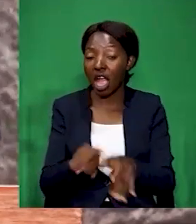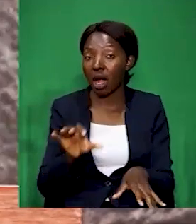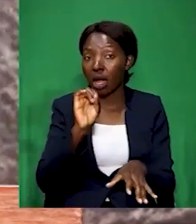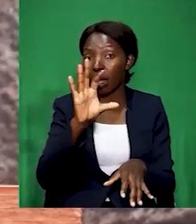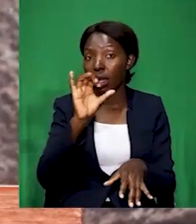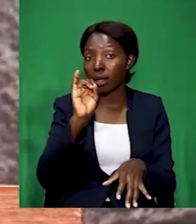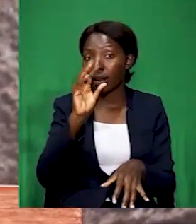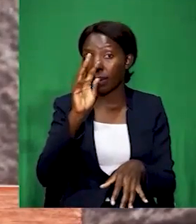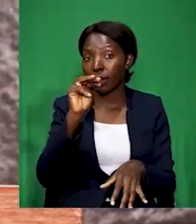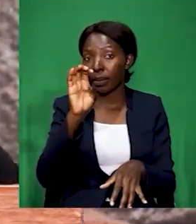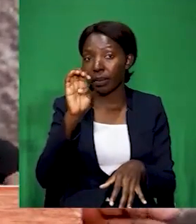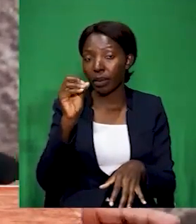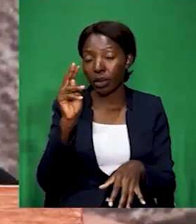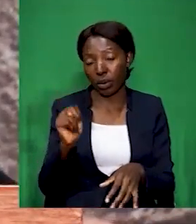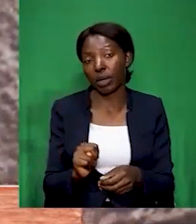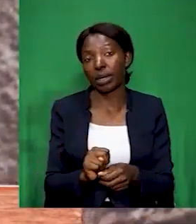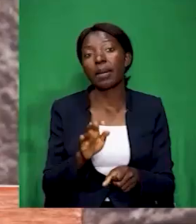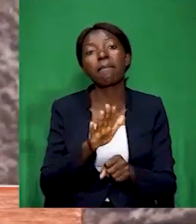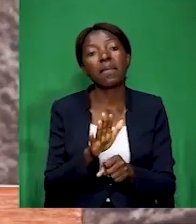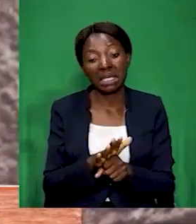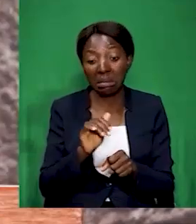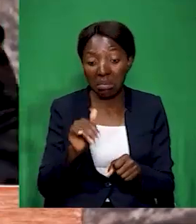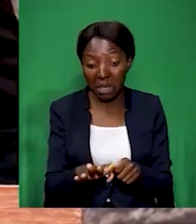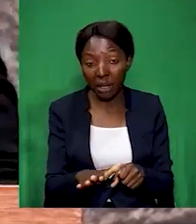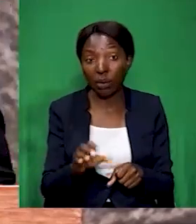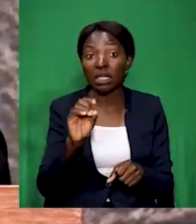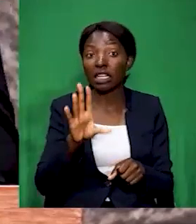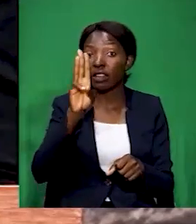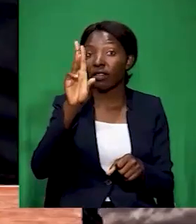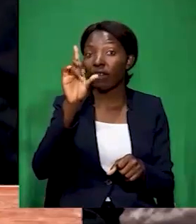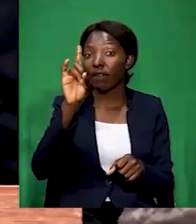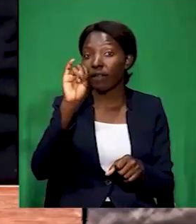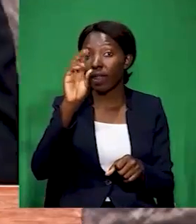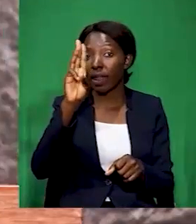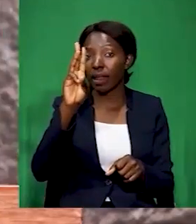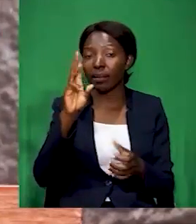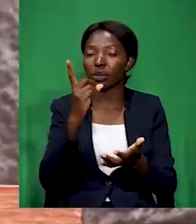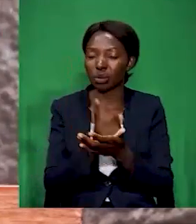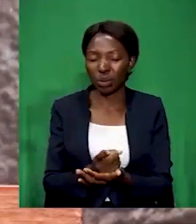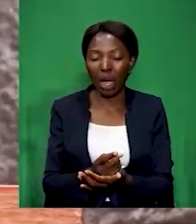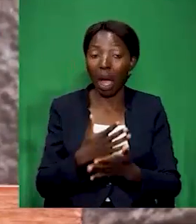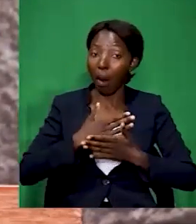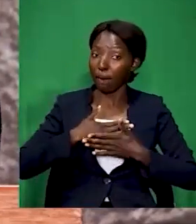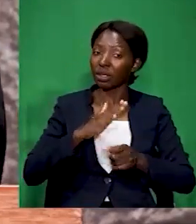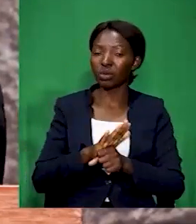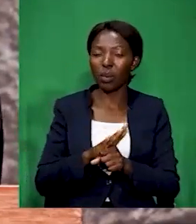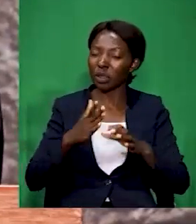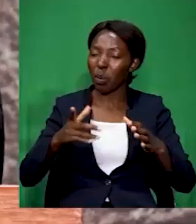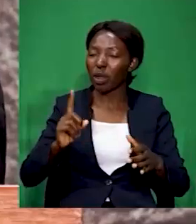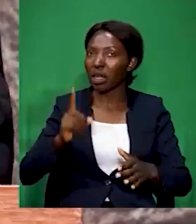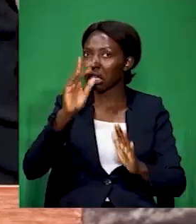Simon minana ya Philip ndo yakanyanya kumushamisa kupfuura vhangeri